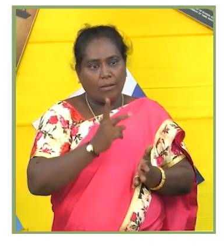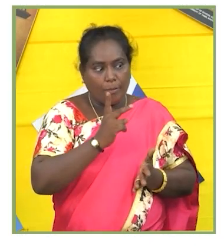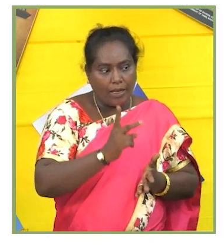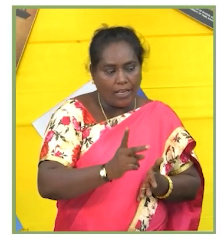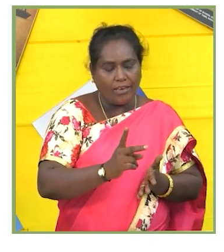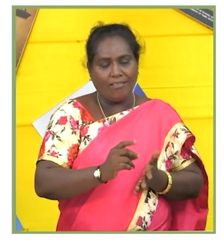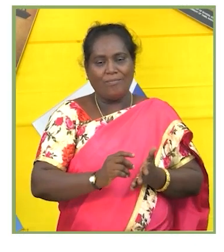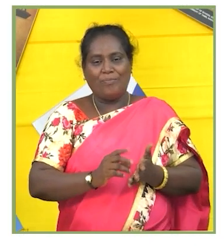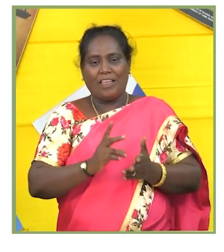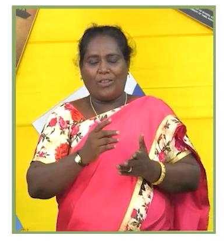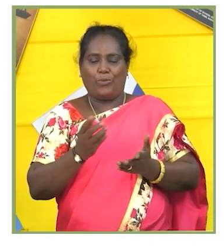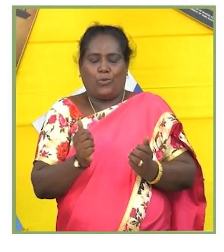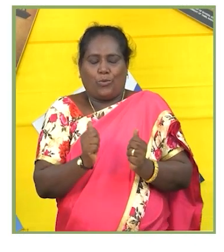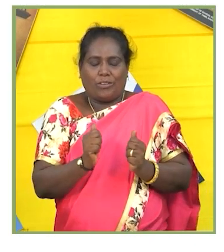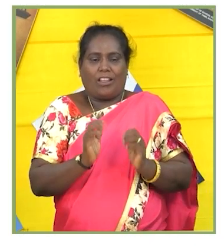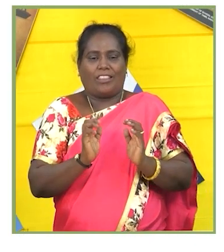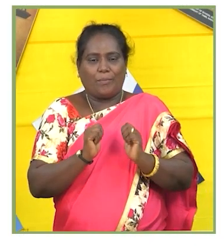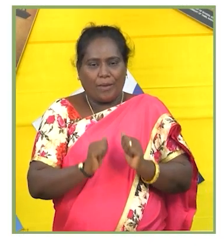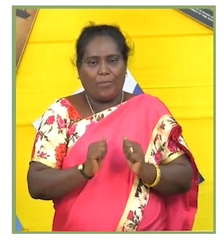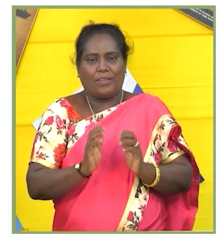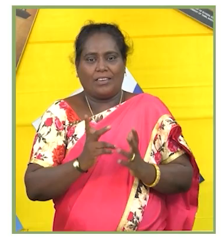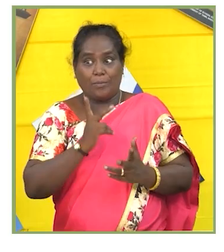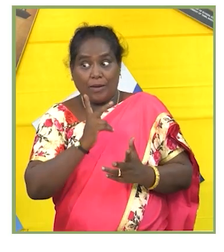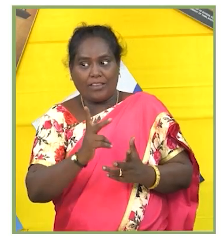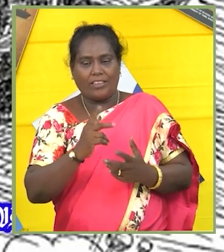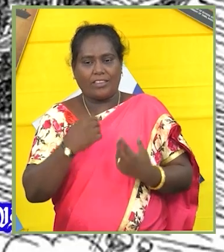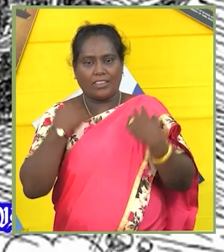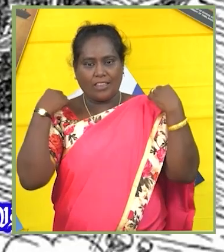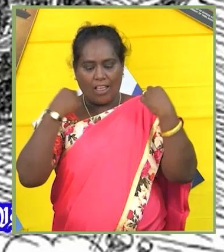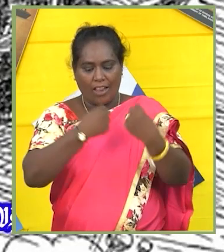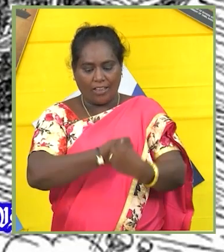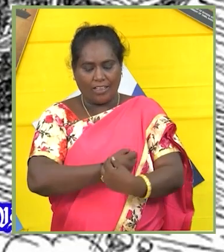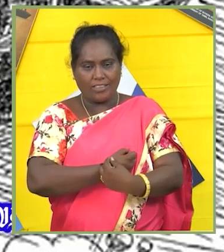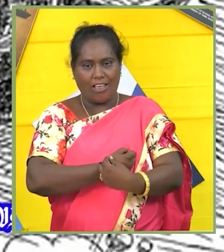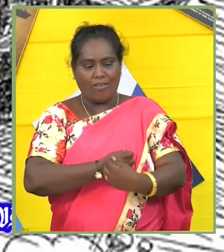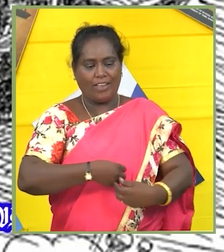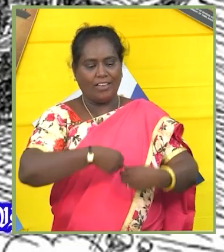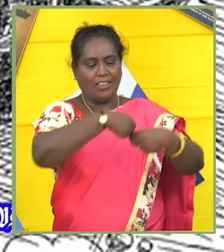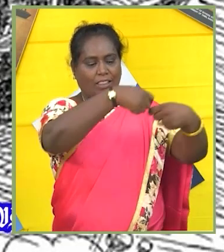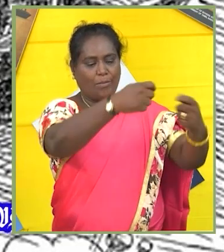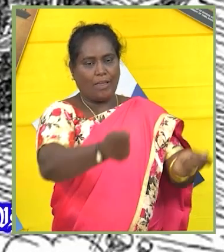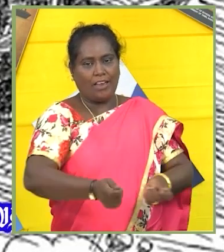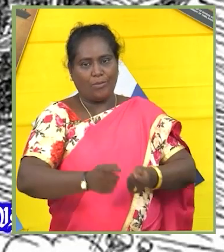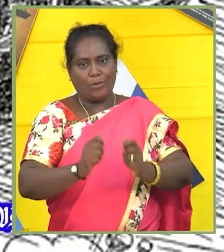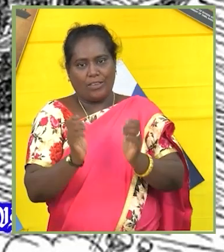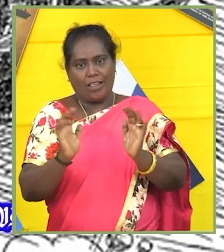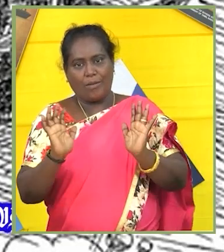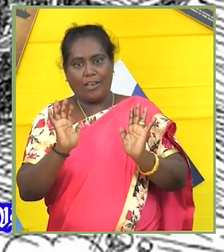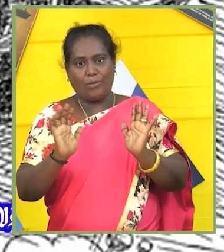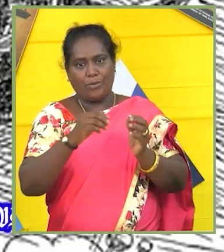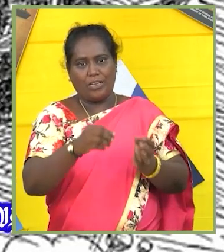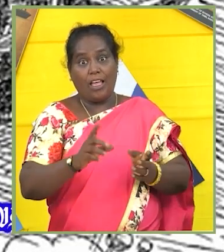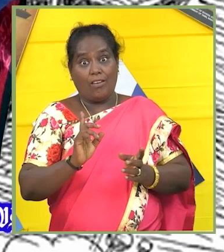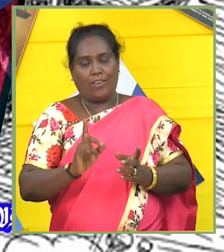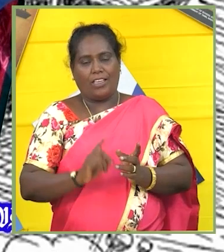என்னும் மன்னன் அம்மயில் குளிரால்தான் நடுங்குகின்றது என அஞ்சி தான் அணிந்திருந்த அப்போர்வையை எடுத்து